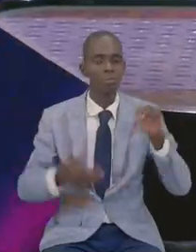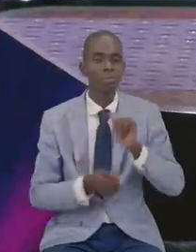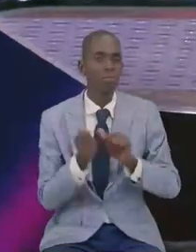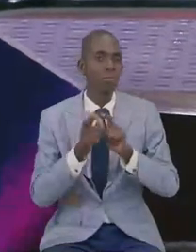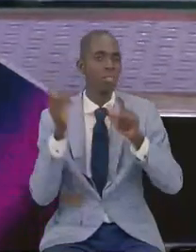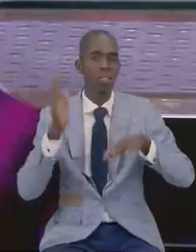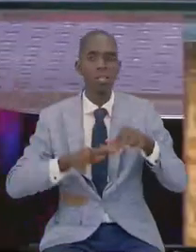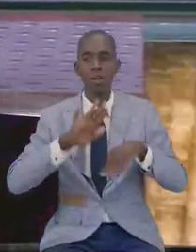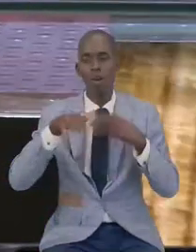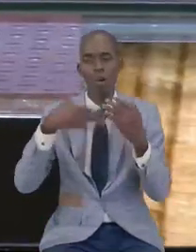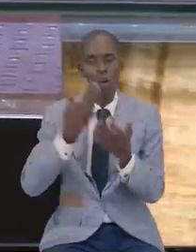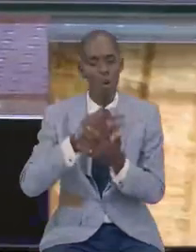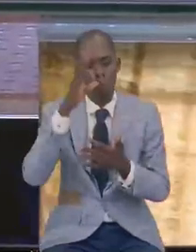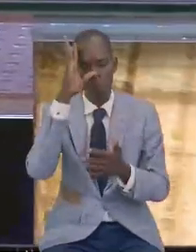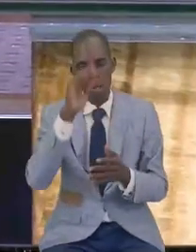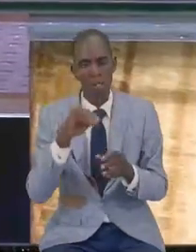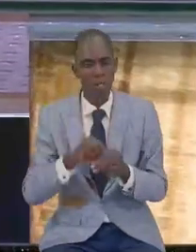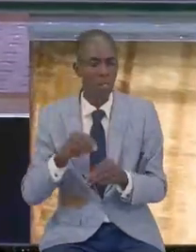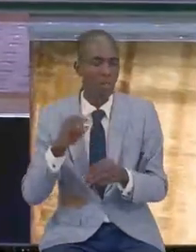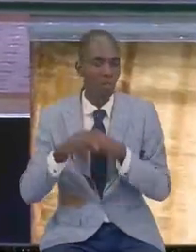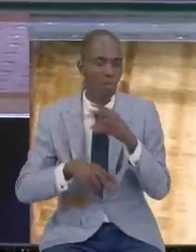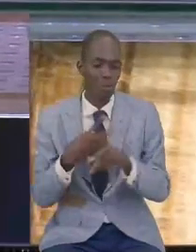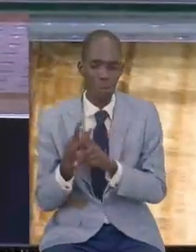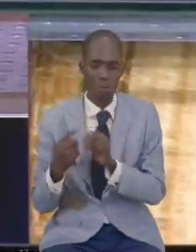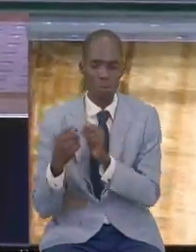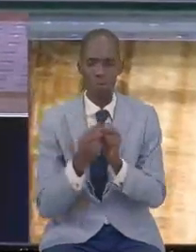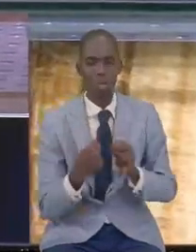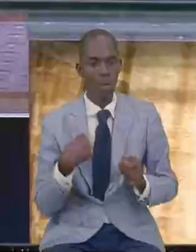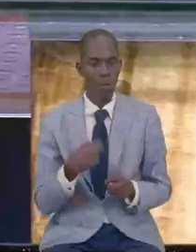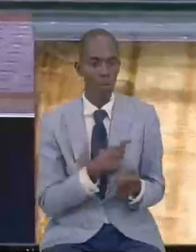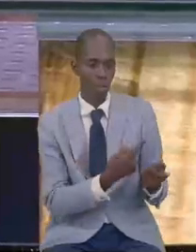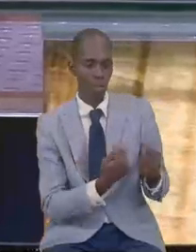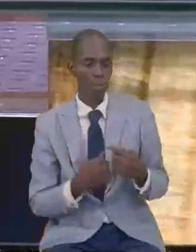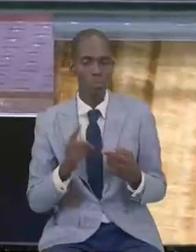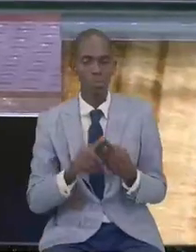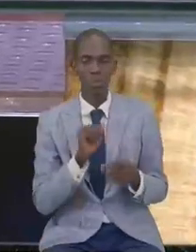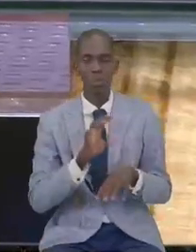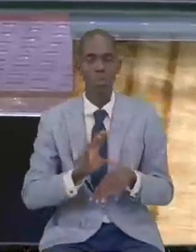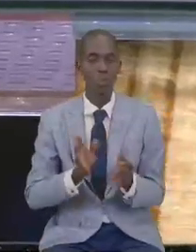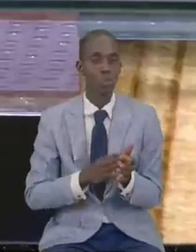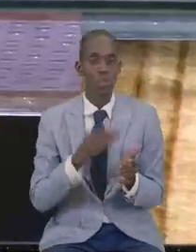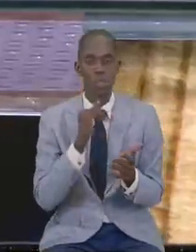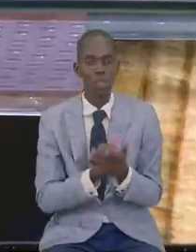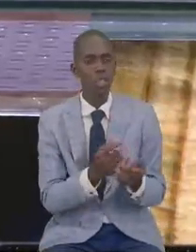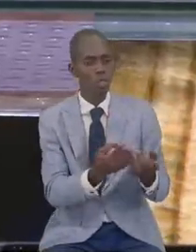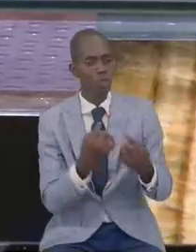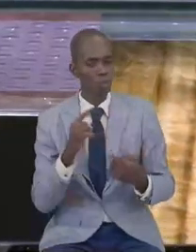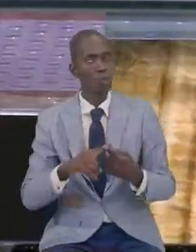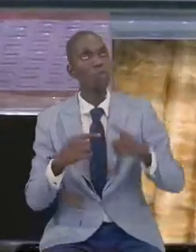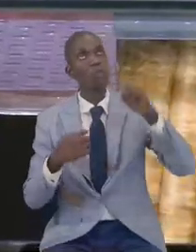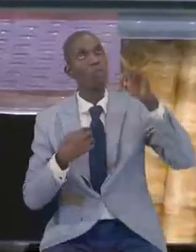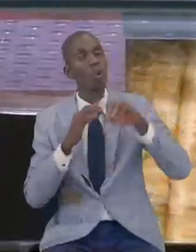terre combinés, et nous venons à son école. Et dit, venez à moi, vous tous qui